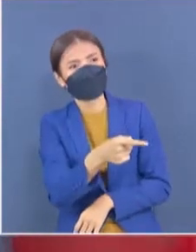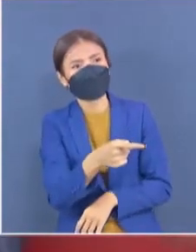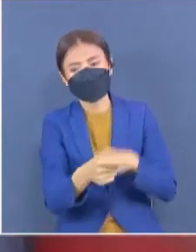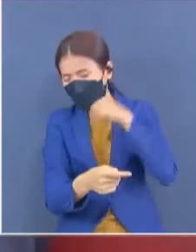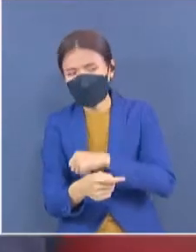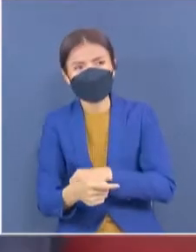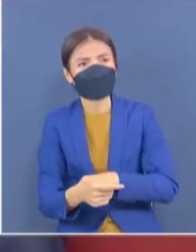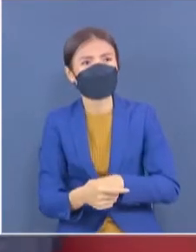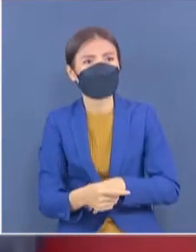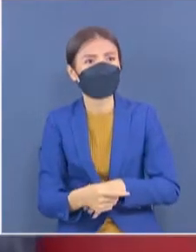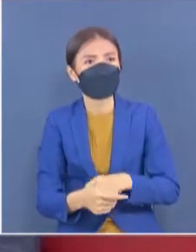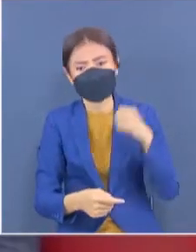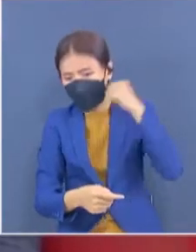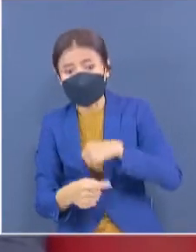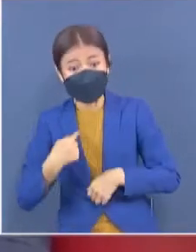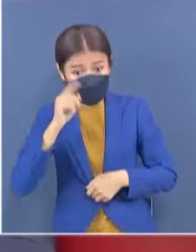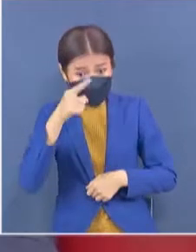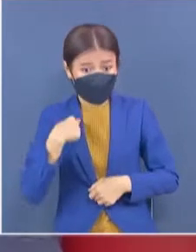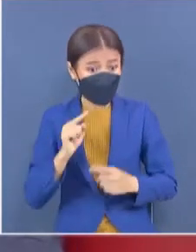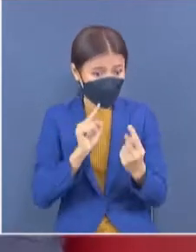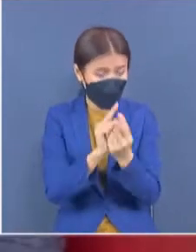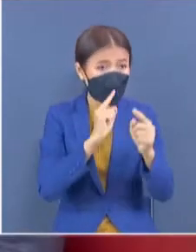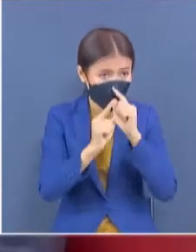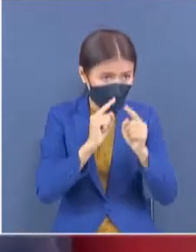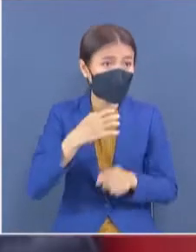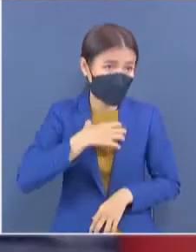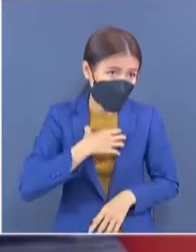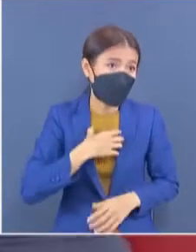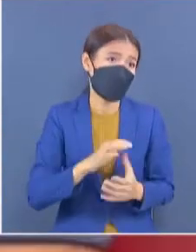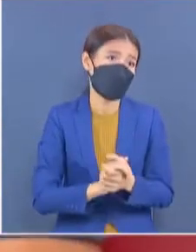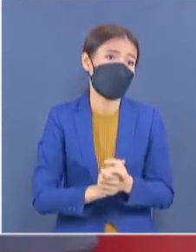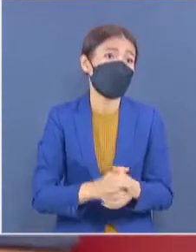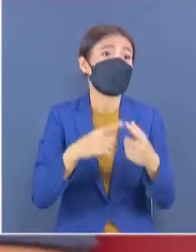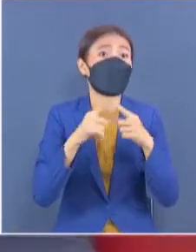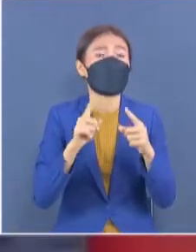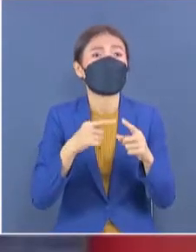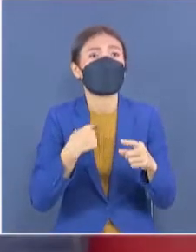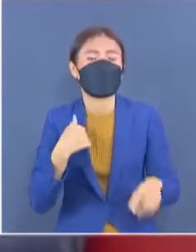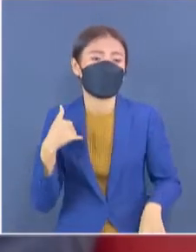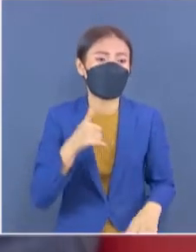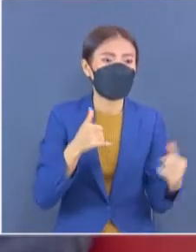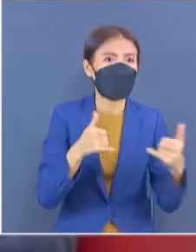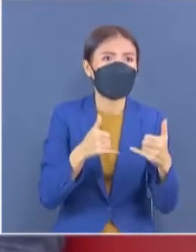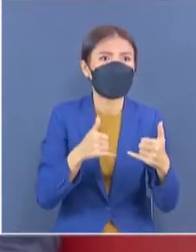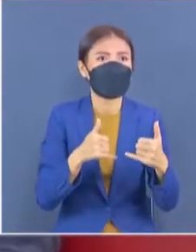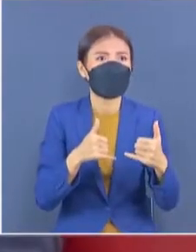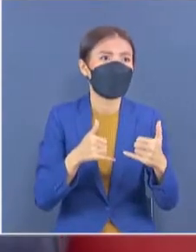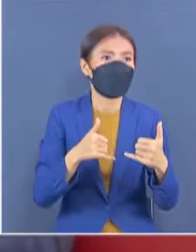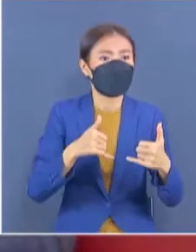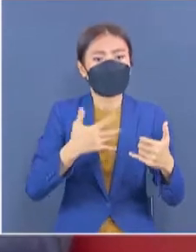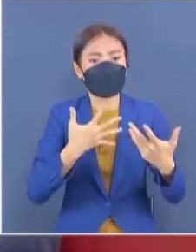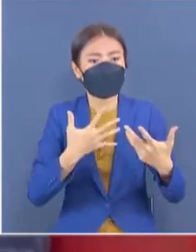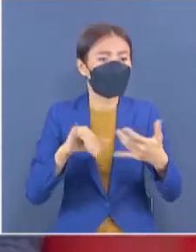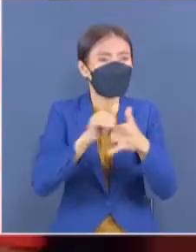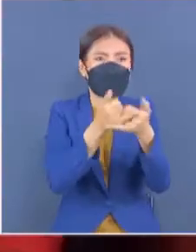ยังไม่ทันได้แทงตอนแรกจะคุยก่อนแต่ลงมือปุ๊บมันก ็ชุลมุน ชุลมุนละท